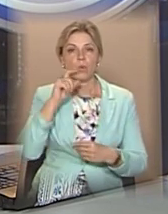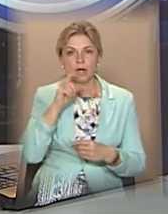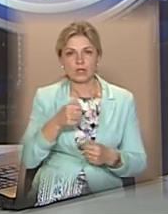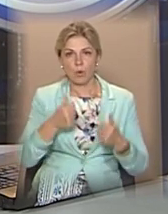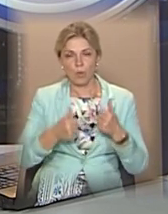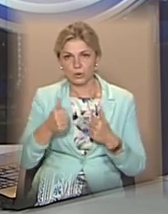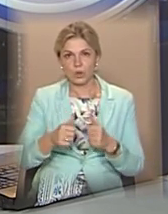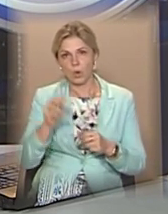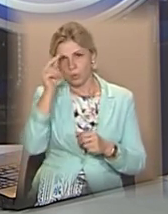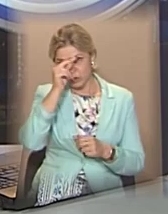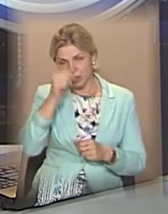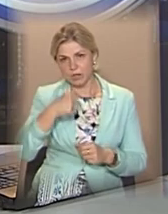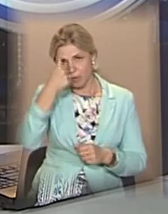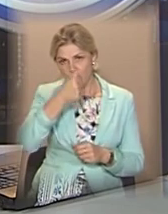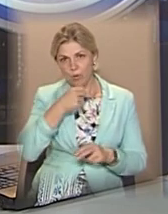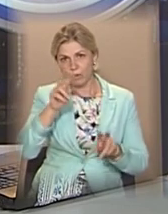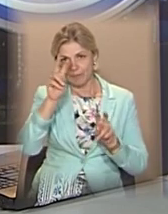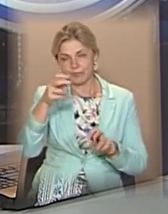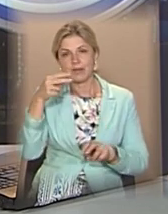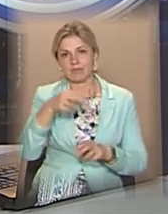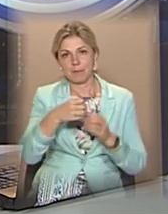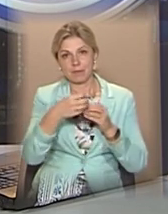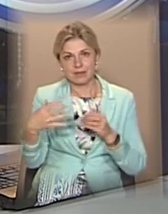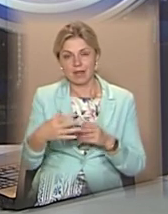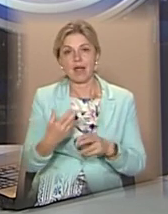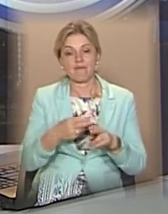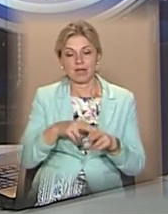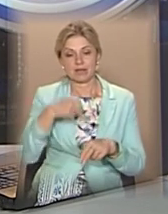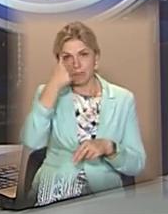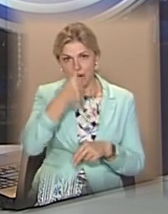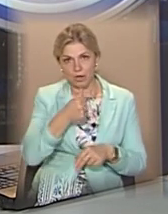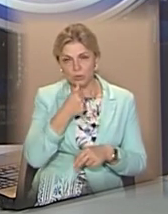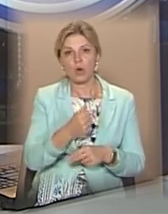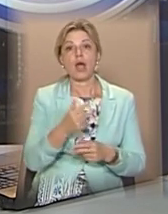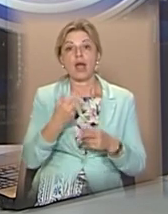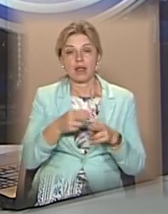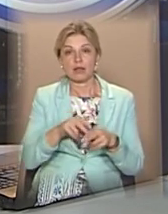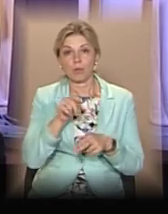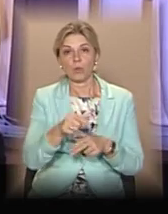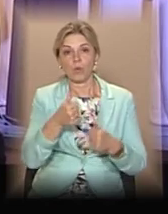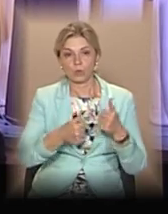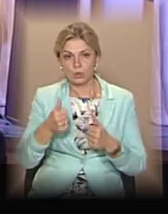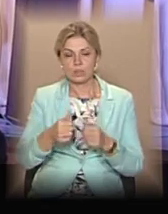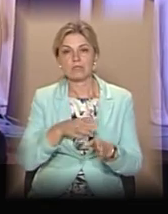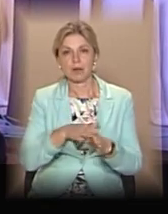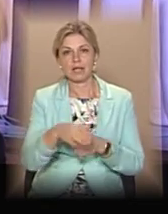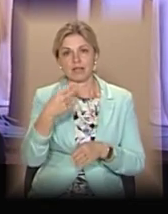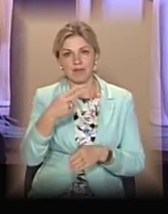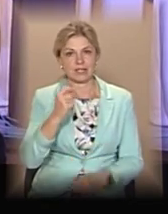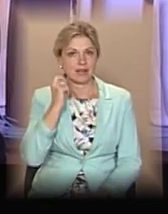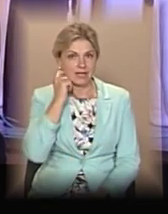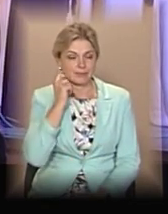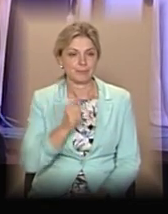року 2015». Причому цьогоріч конкурсу ще й 20 років. За два десятки